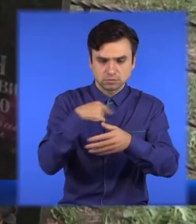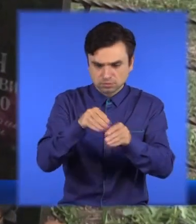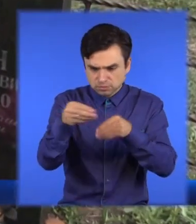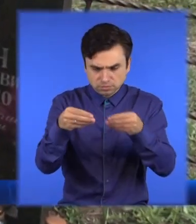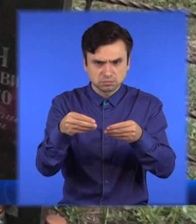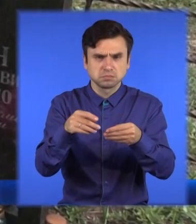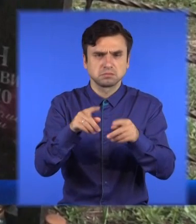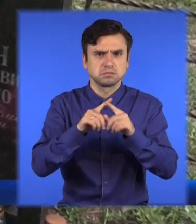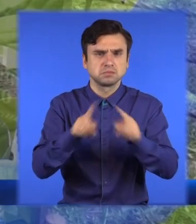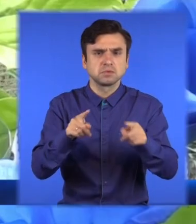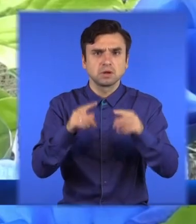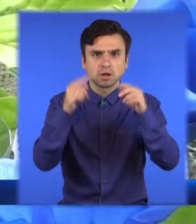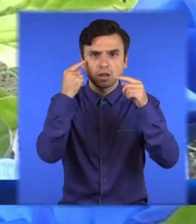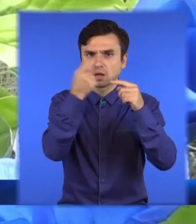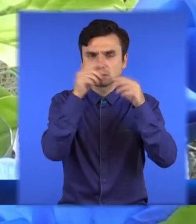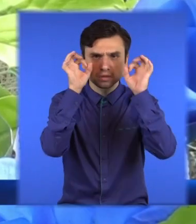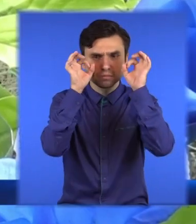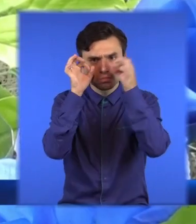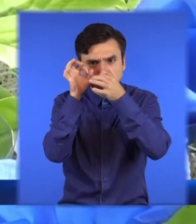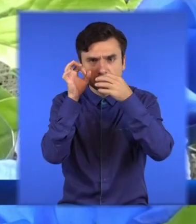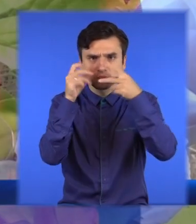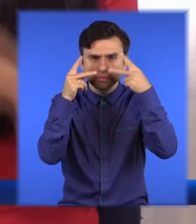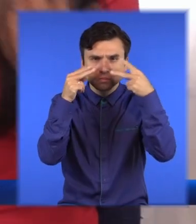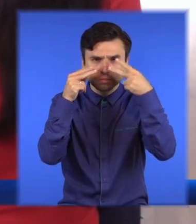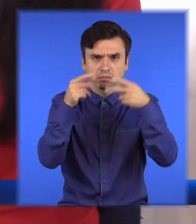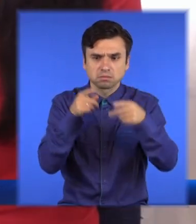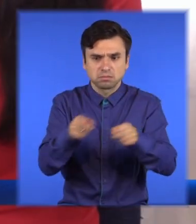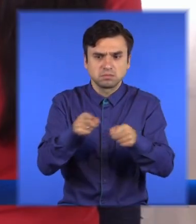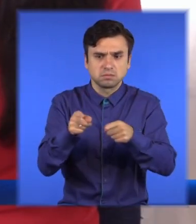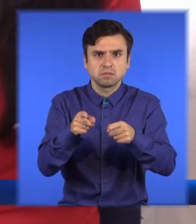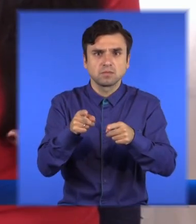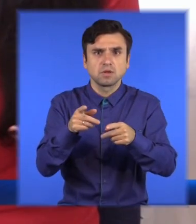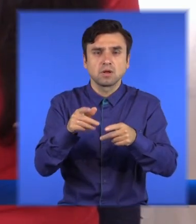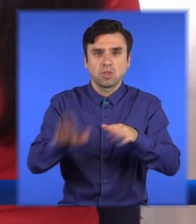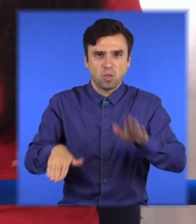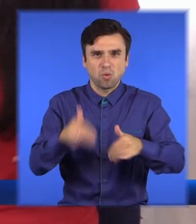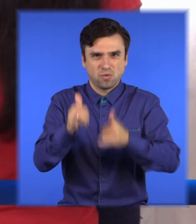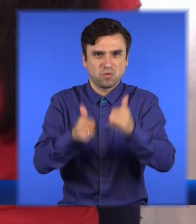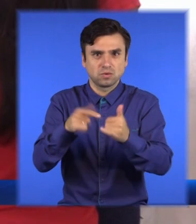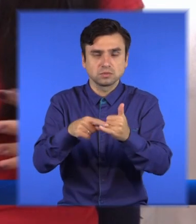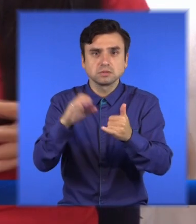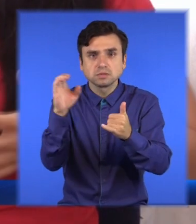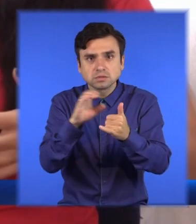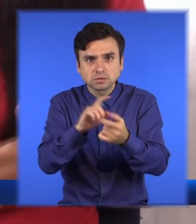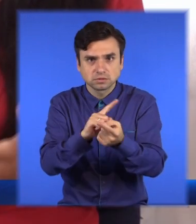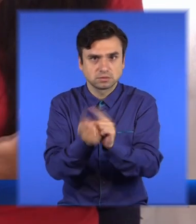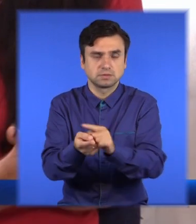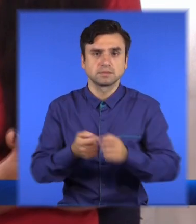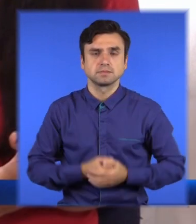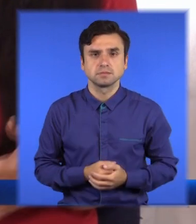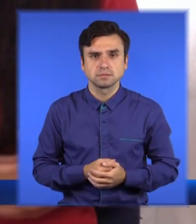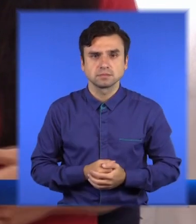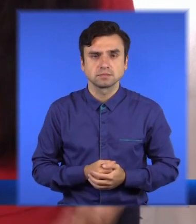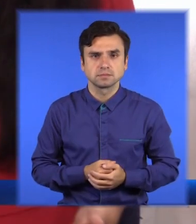Смерть немовляти. Матір звинувачує у халатності лікаря. Я розкриваю пеленочку, думаю, что-то не то. Я смотрю, что он начал дергаться, у